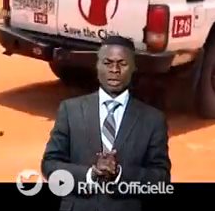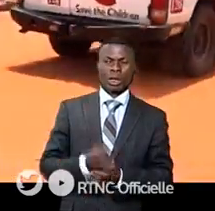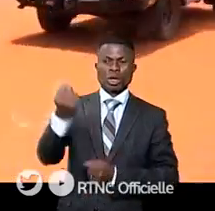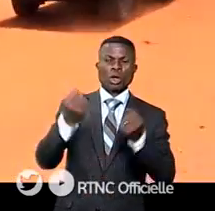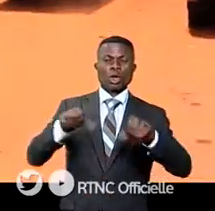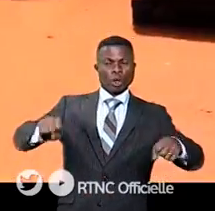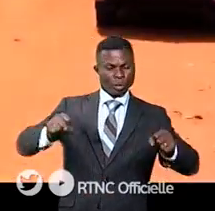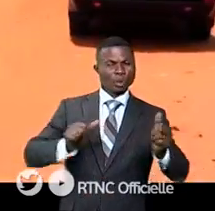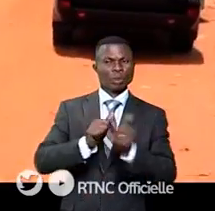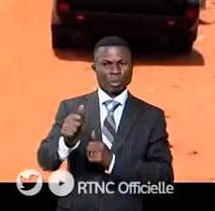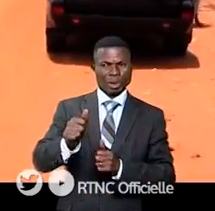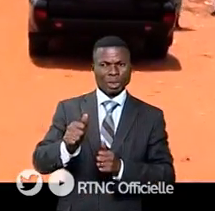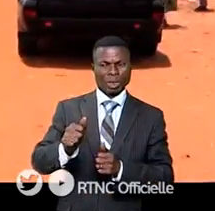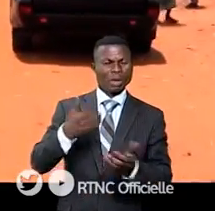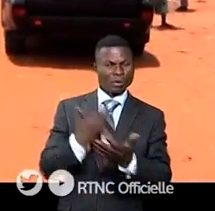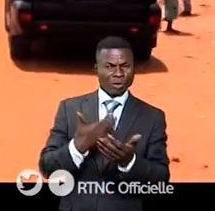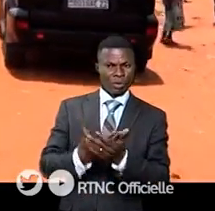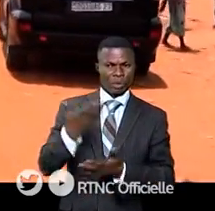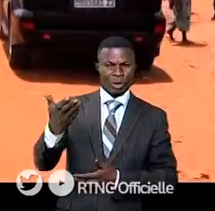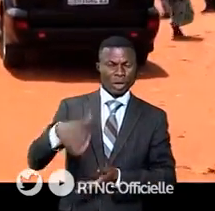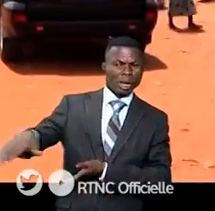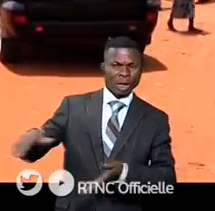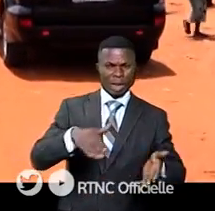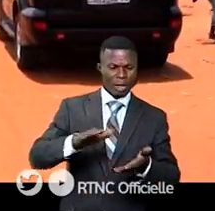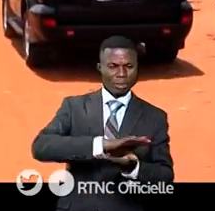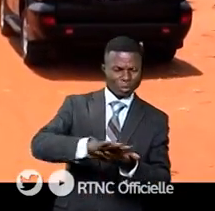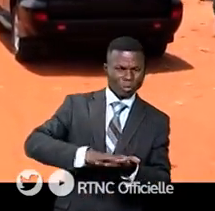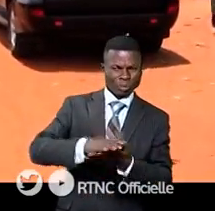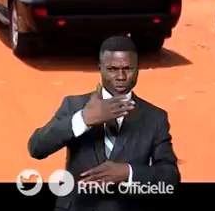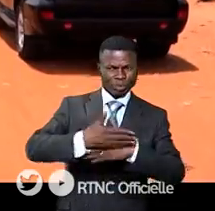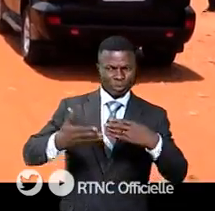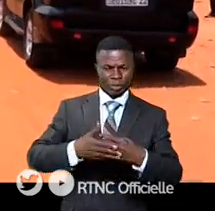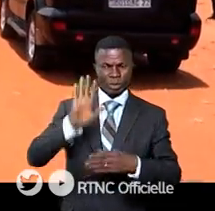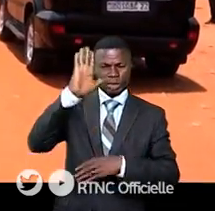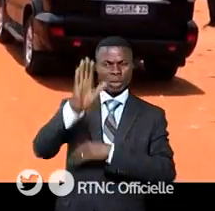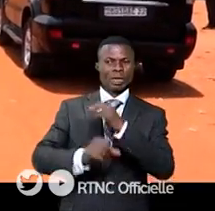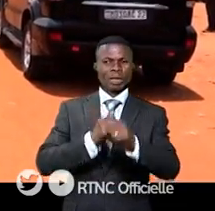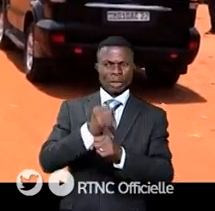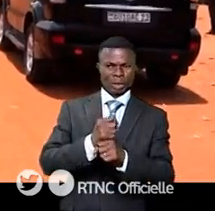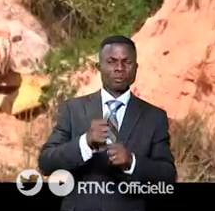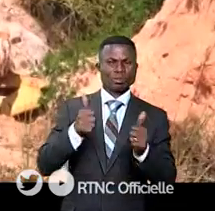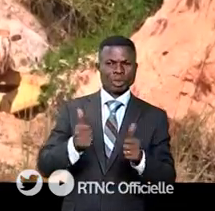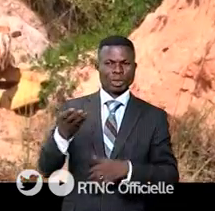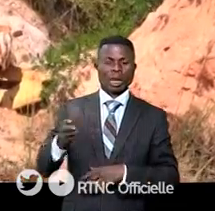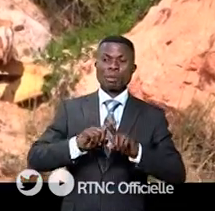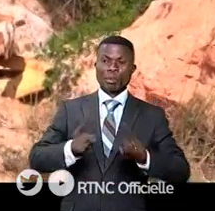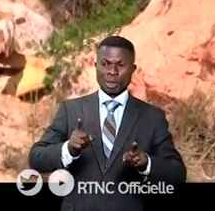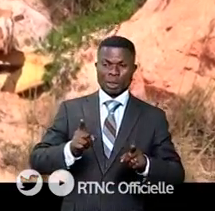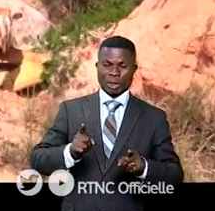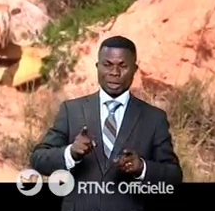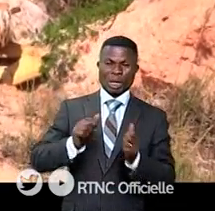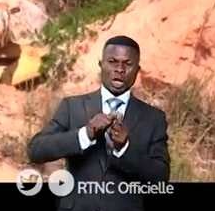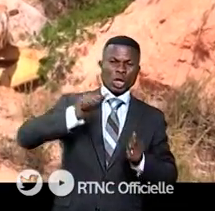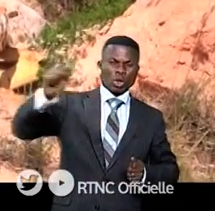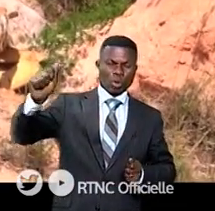automobilistes peuvent rouler même à vive allure. La chaussée réhabilitée, il y a de cela 5 ans, tient encore. Mais au point